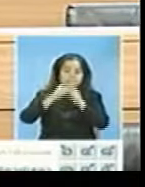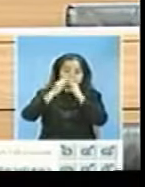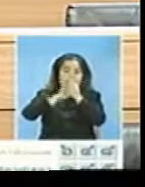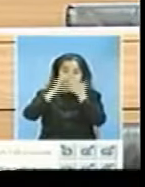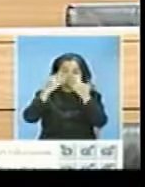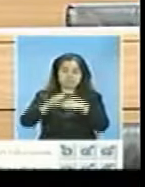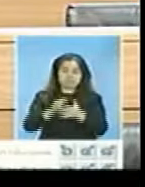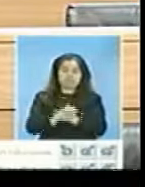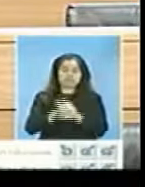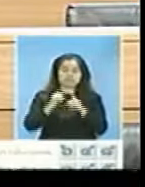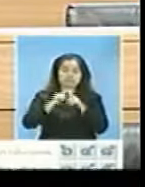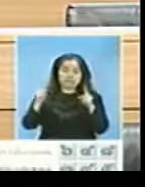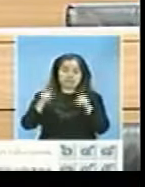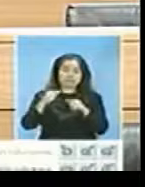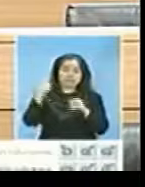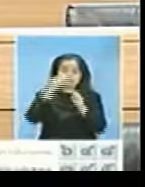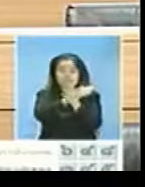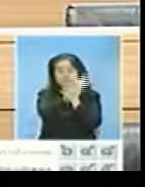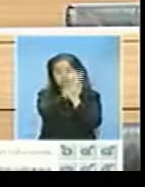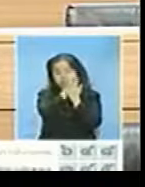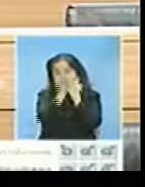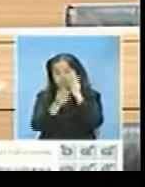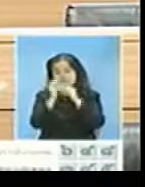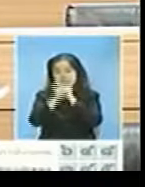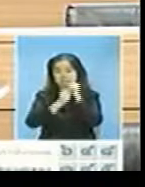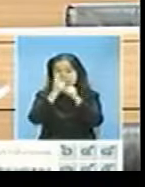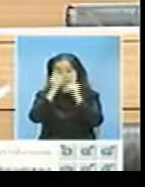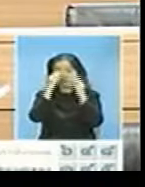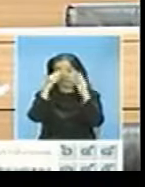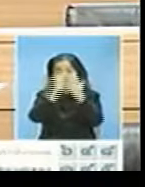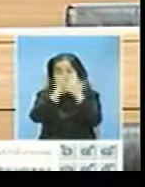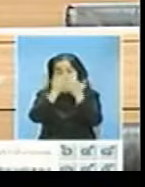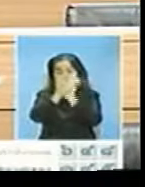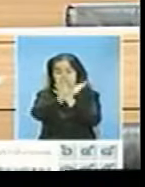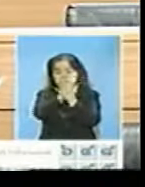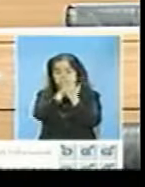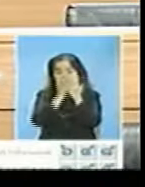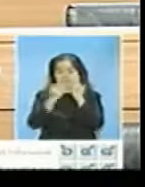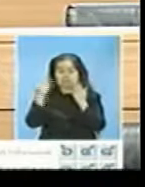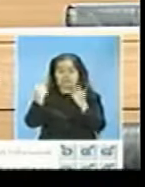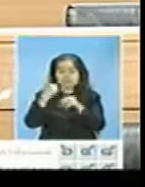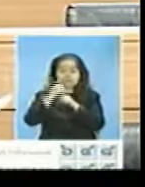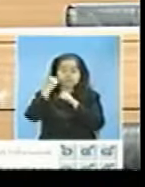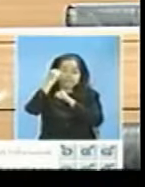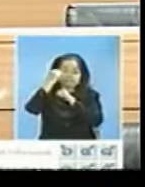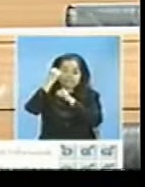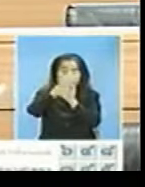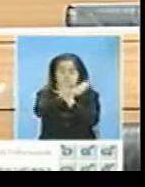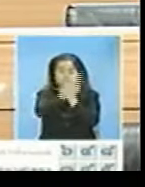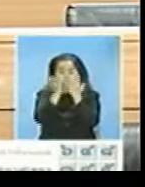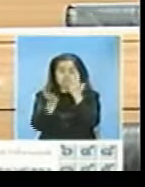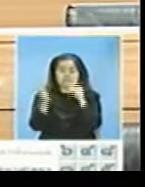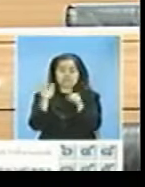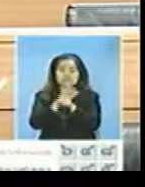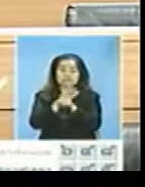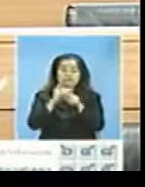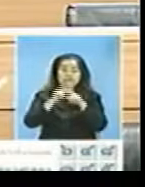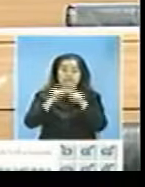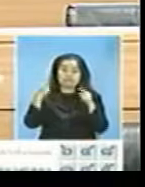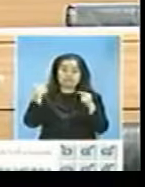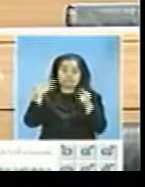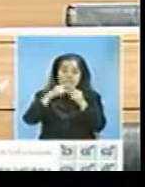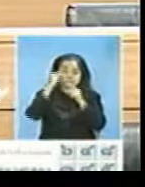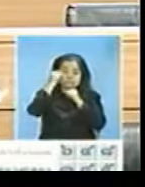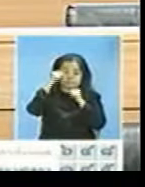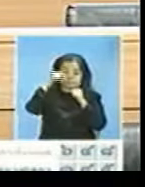ธรรมนูญแต่ว่าทุกรัฐธรรมนูญมีการปฏิวัติรัฐประหารและทุกครั้งที่มีการป